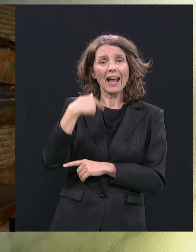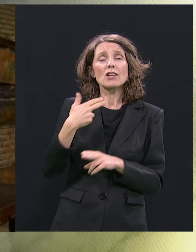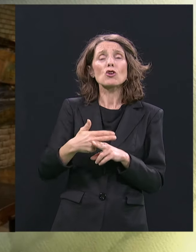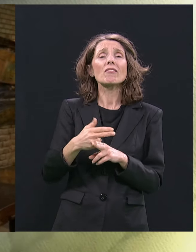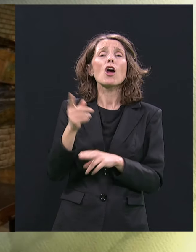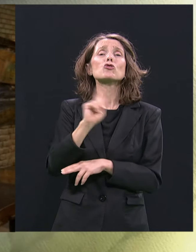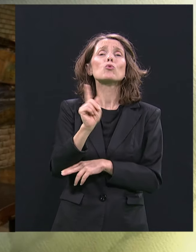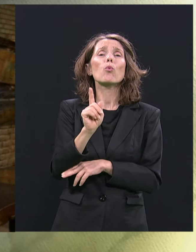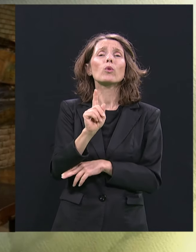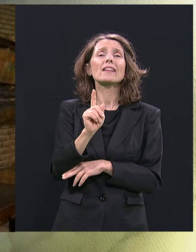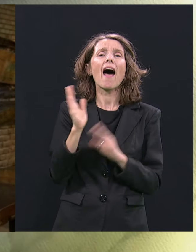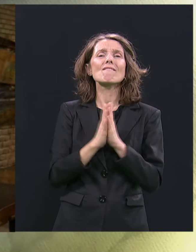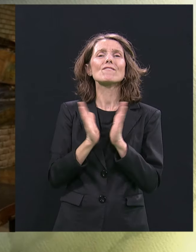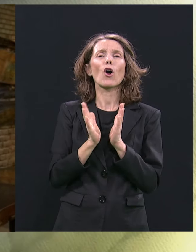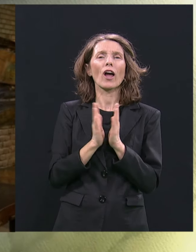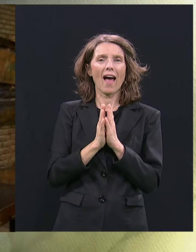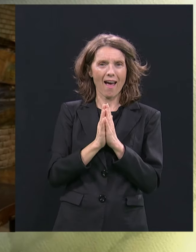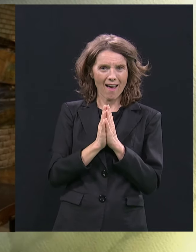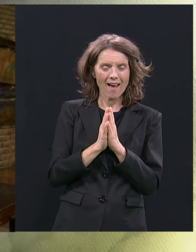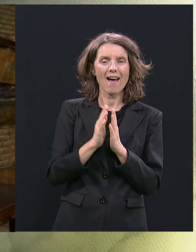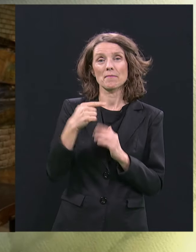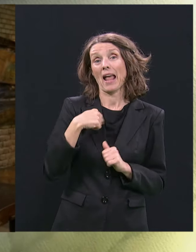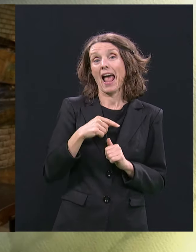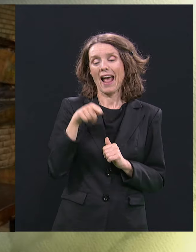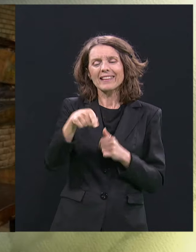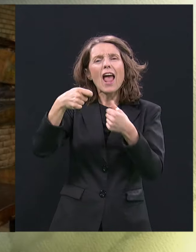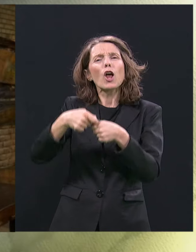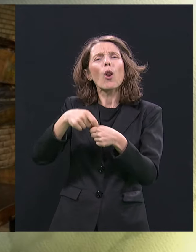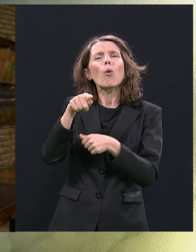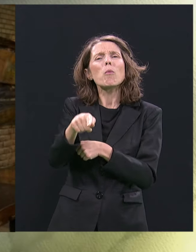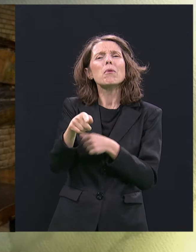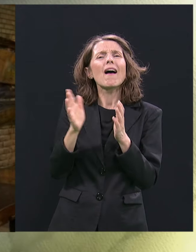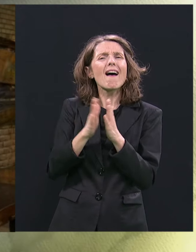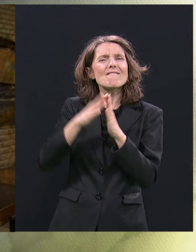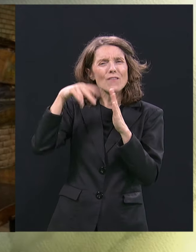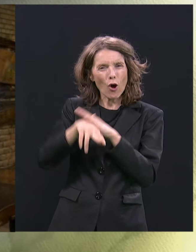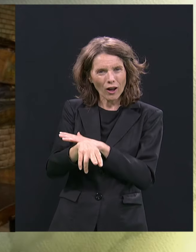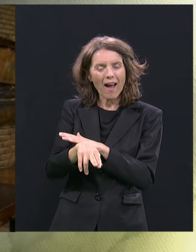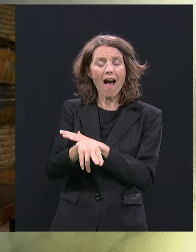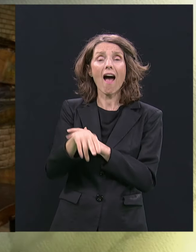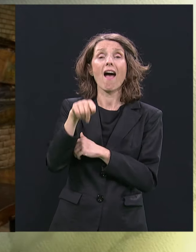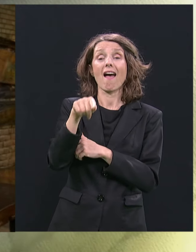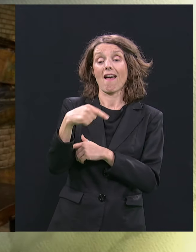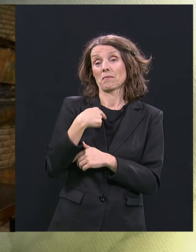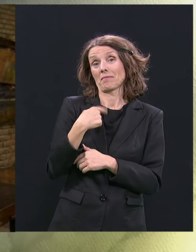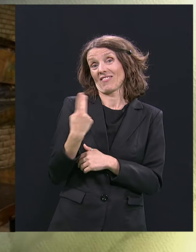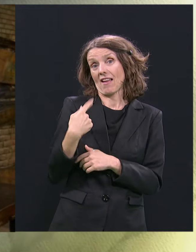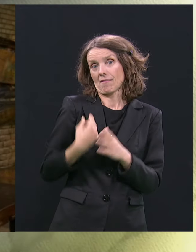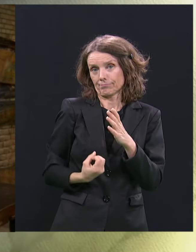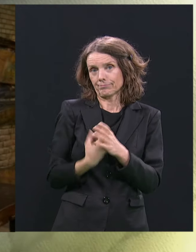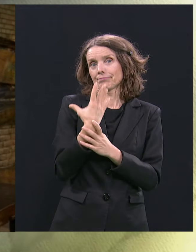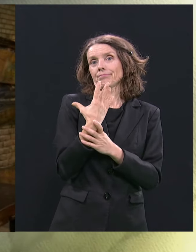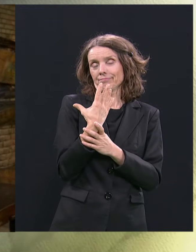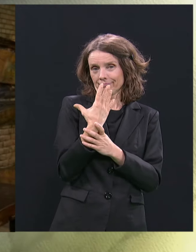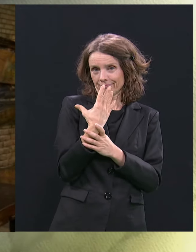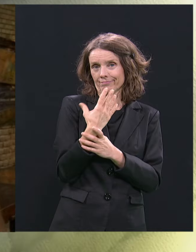od osnivača toga kluba. Drugi je Foka, kog ćete verovatno upoznati kroz snimanje. A da se predstavimo,